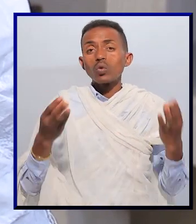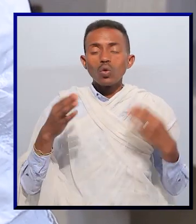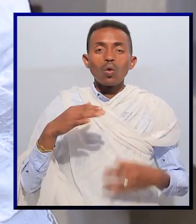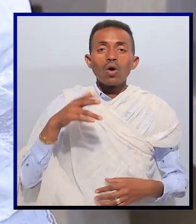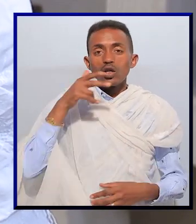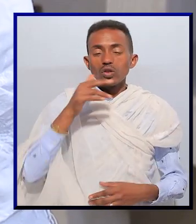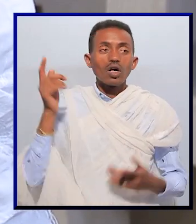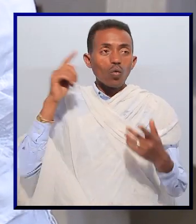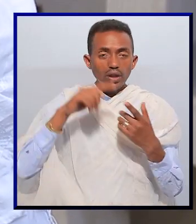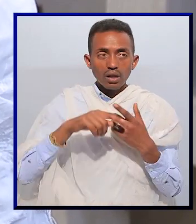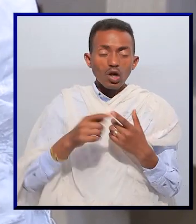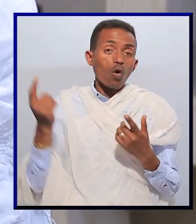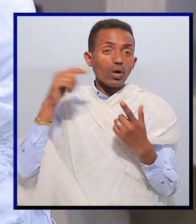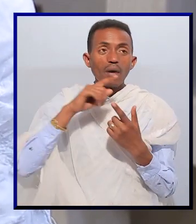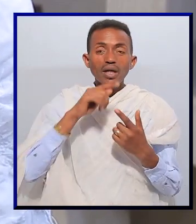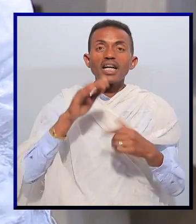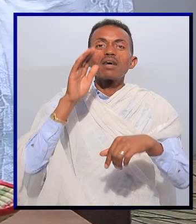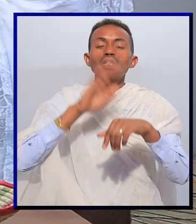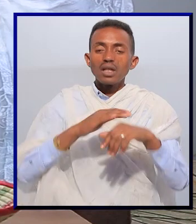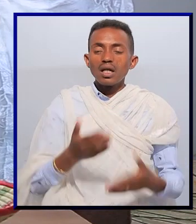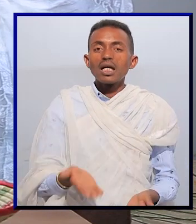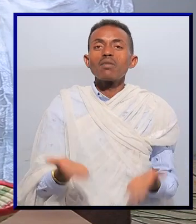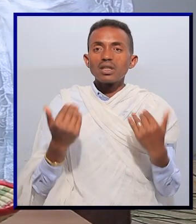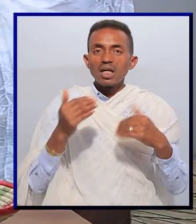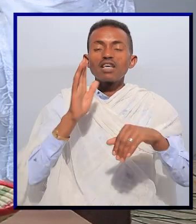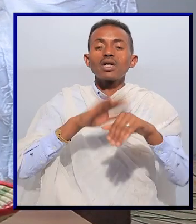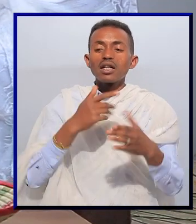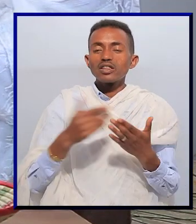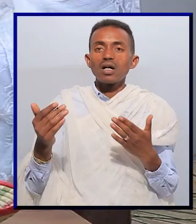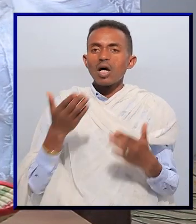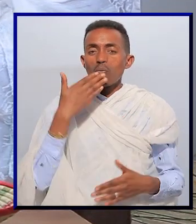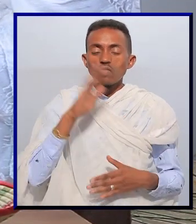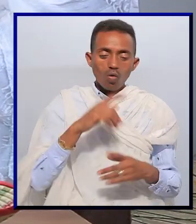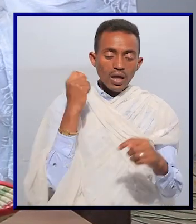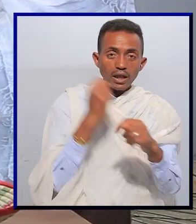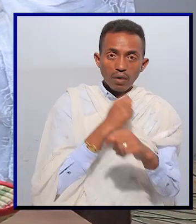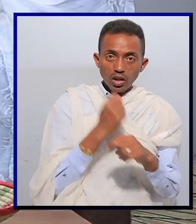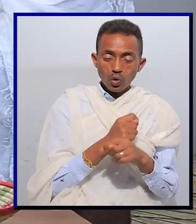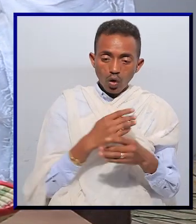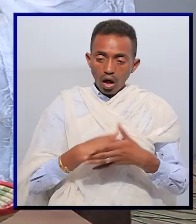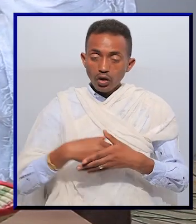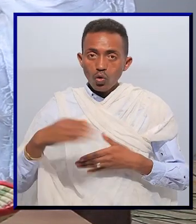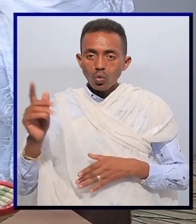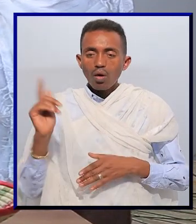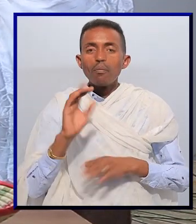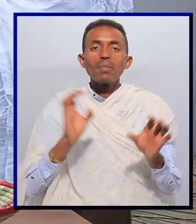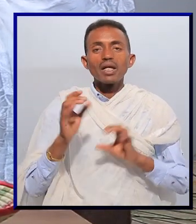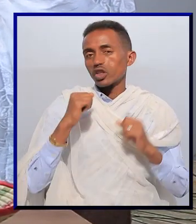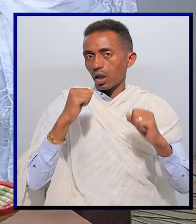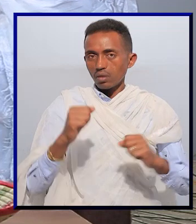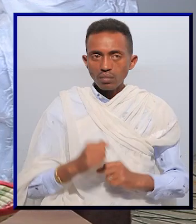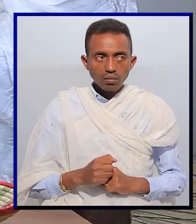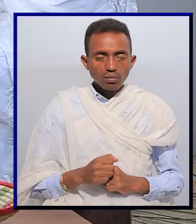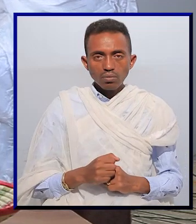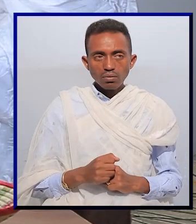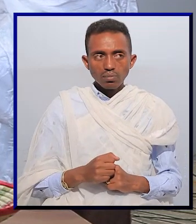ሰለባ የሆኑ እህቶችንም ወደ ከመጥራት አንጻር ከመጥራትና እንደው ከዛ እኩይ ተግባራቸው እንዲወጡ ምን ይላሉ